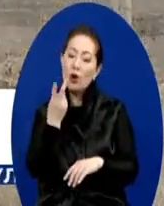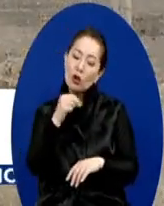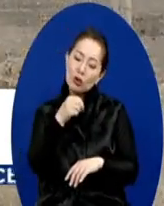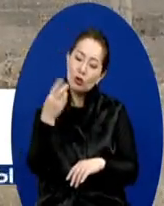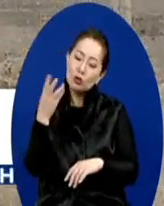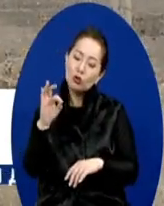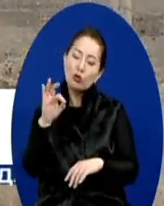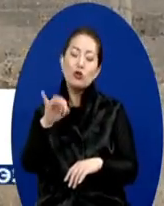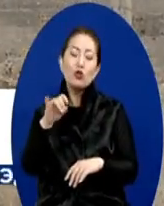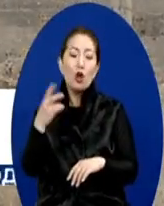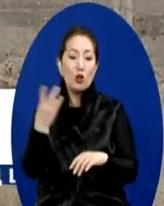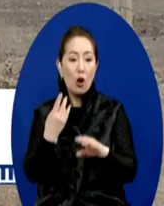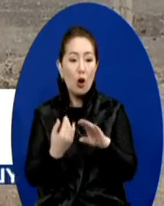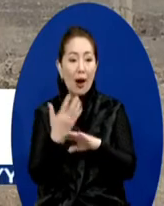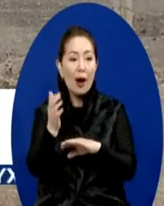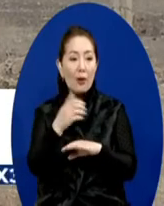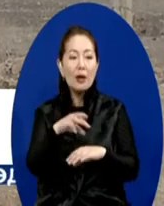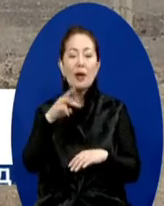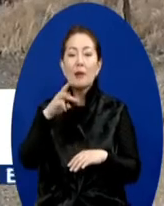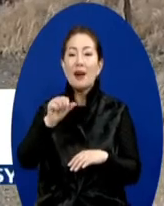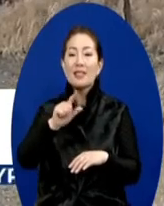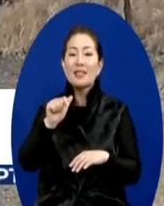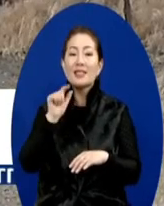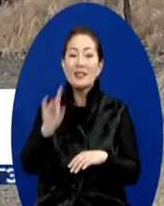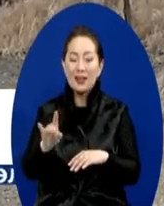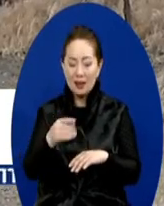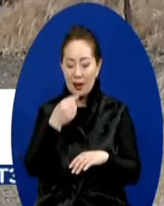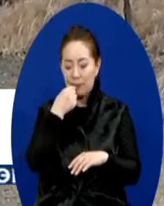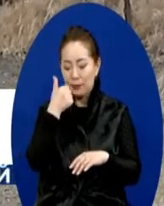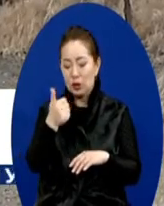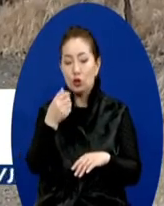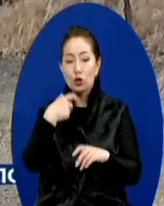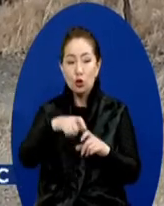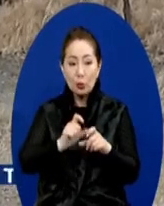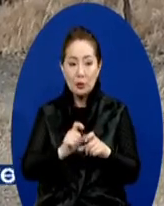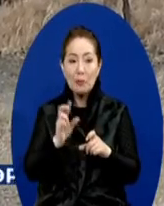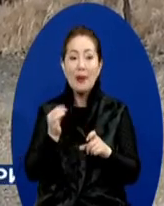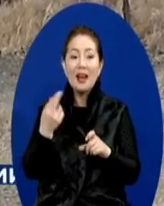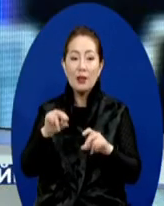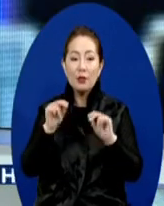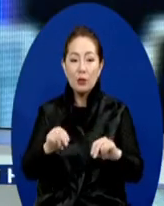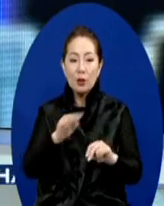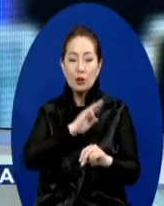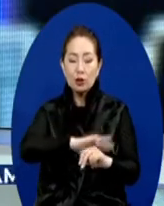орчим тонн хүнсний ногоо хураан авч Мазрын амт төмсийг брэнд болгохоор ажиллаж байна.